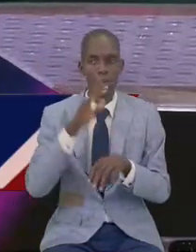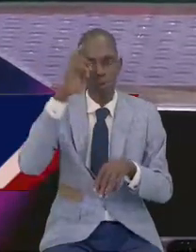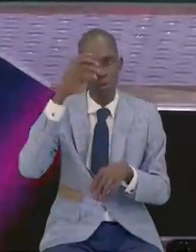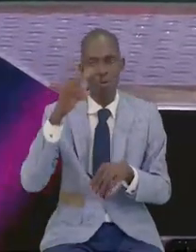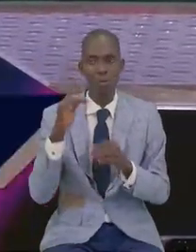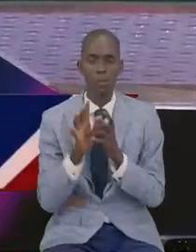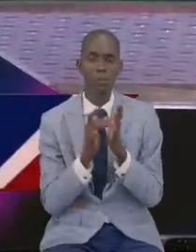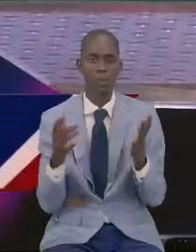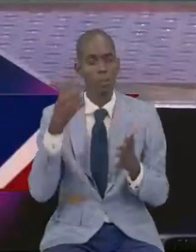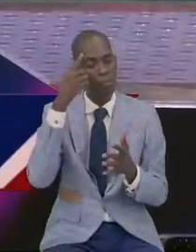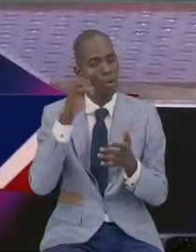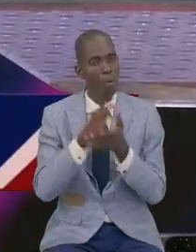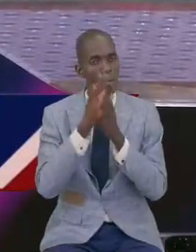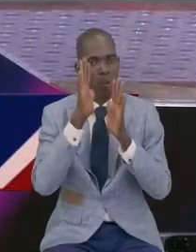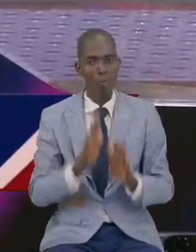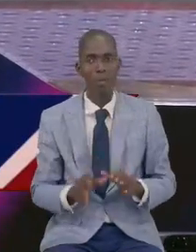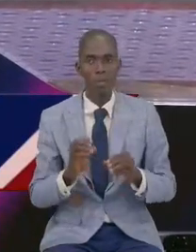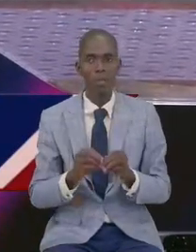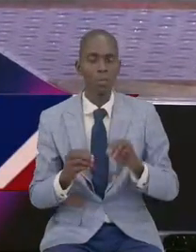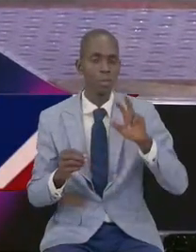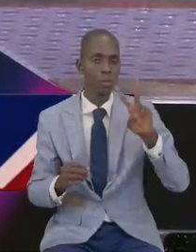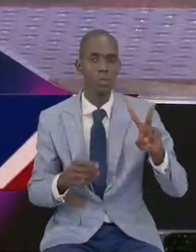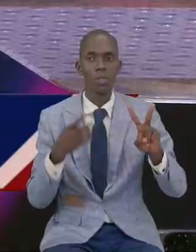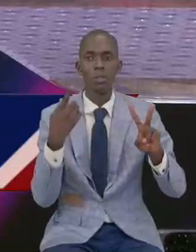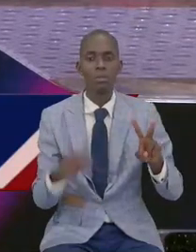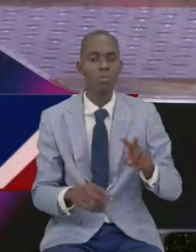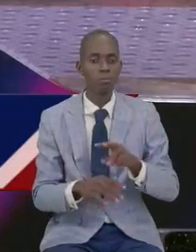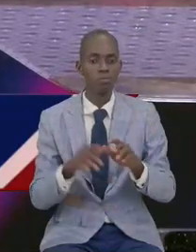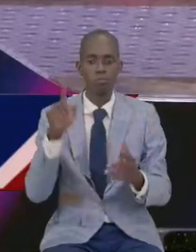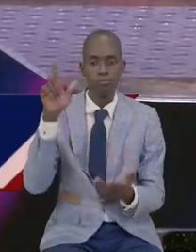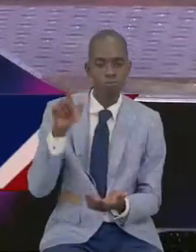La sagesse impeccable du Sauveur le meilleur.